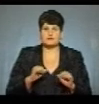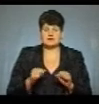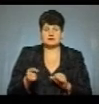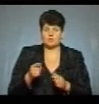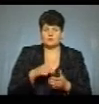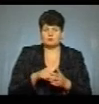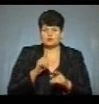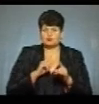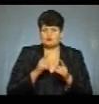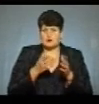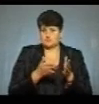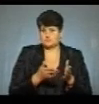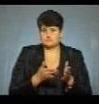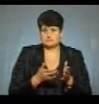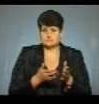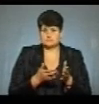Тернопільську міську раду.